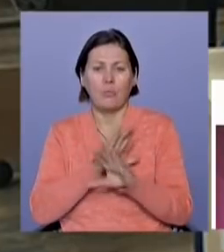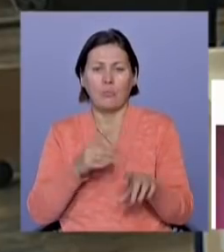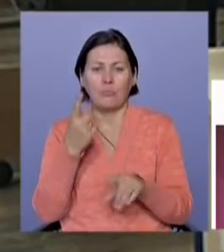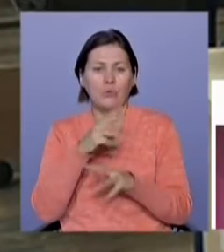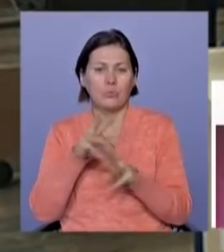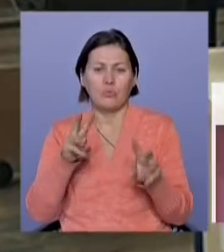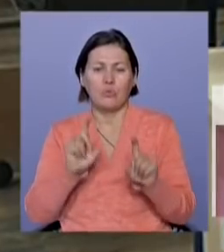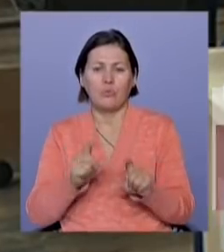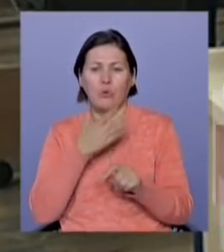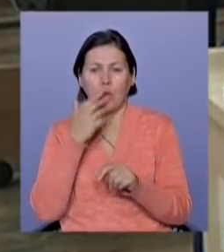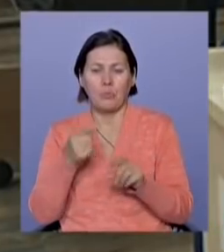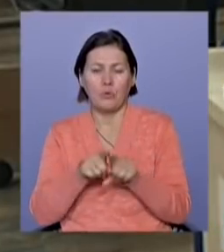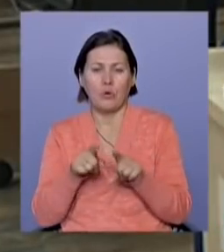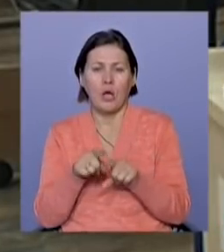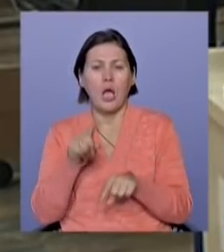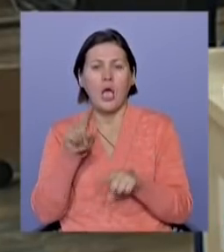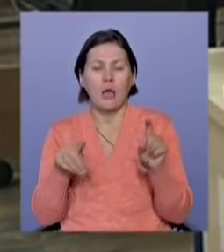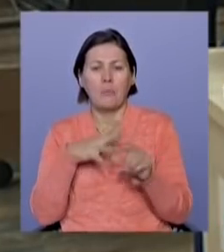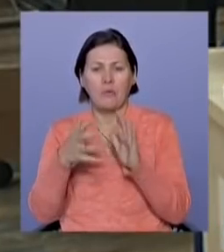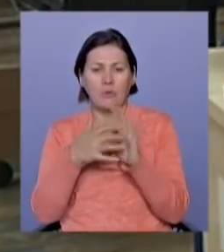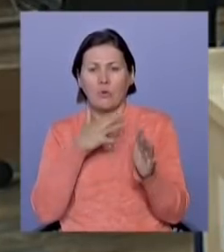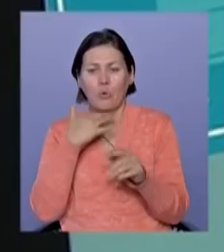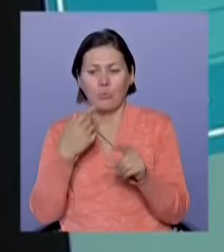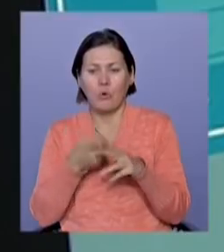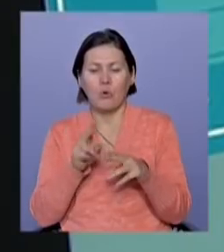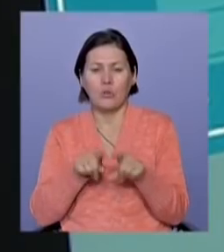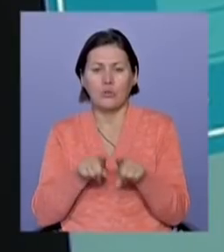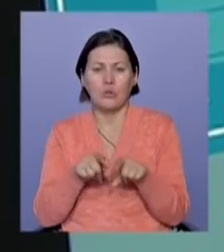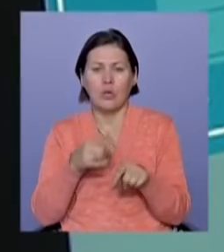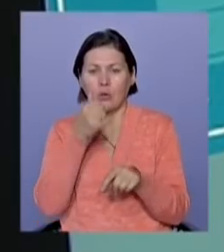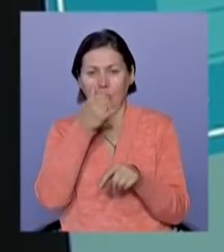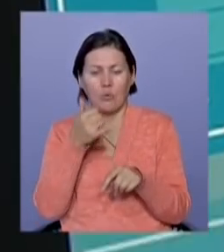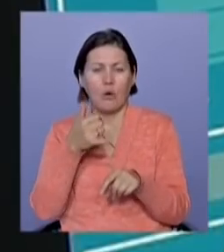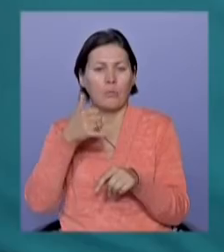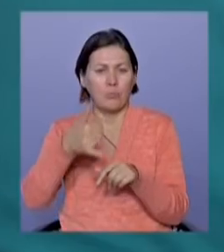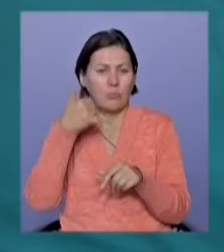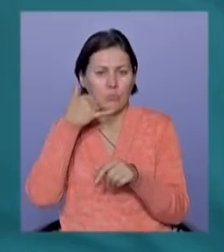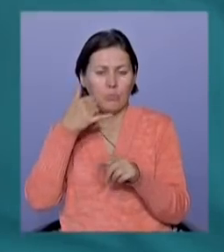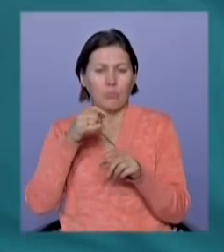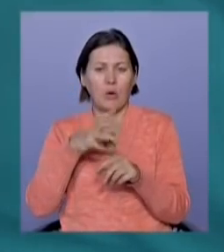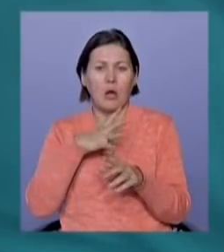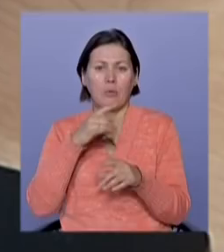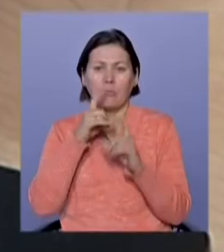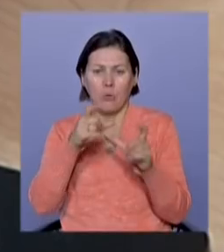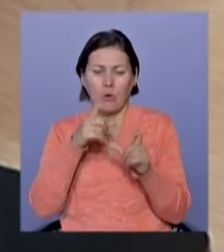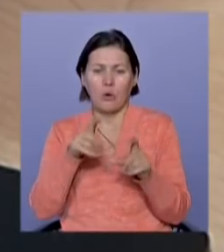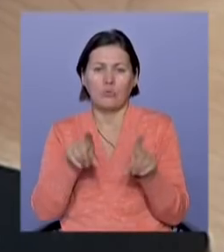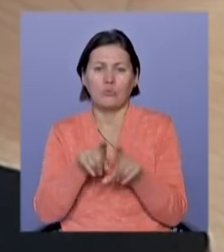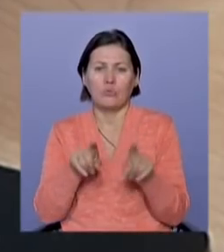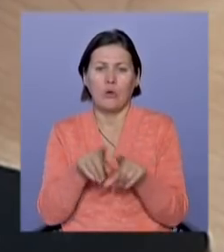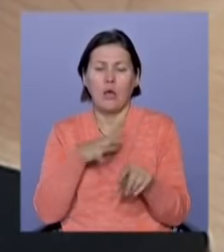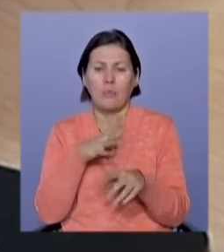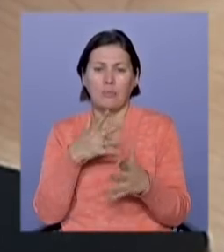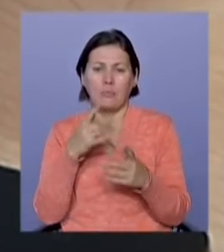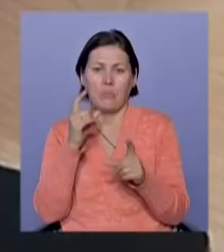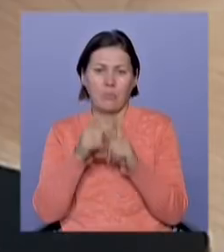минут отырмаймыз. Кейде вызов көп болғандықтан ала алмасақ, елде бізге жаман айқайлап ұрсады,